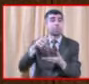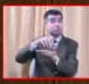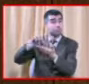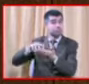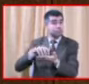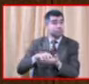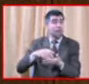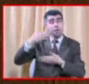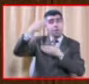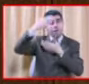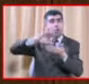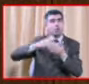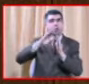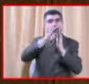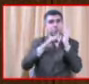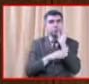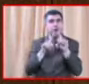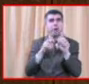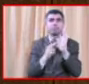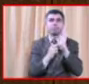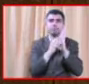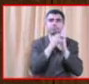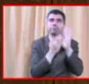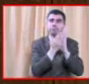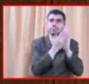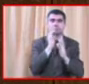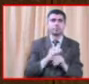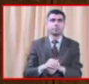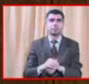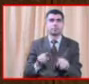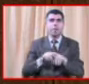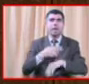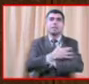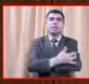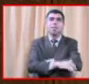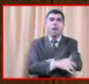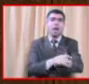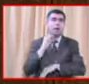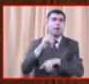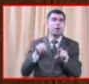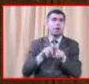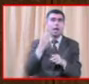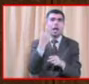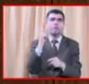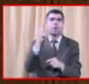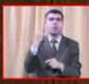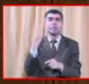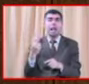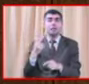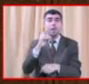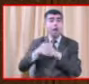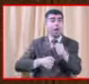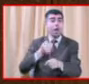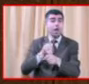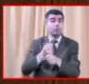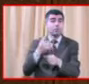ندركه تدريجيا ومشينا بعيد. فيما يخص من أخذتي مثلا الصويرة، في 2012 زادوا لي 6 ديال الأطباء و 16